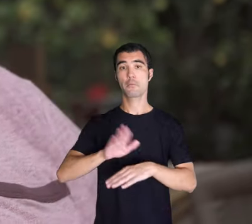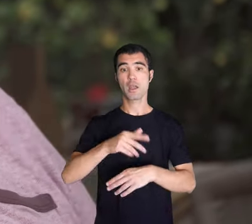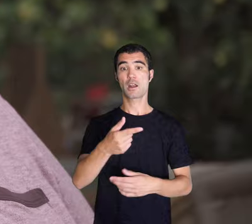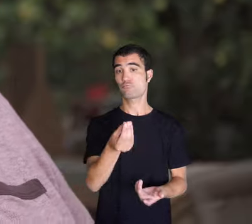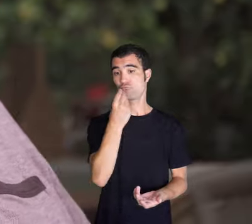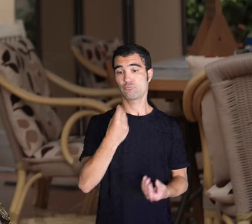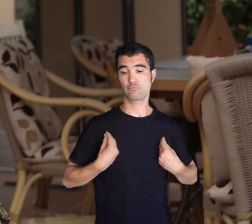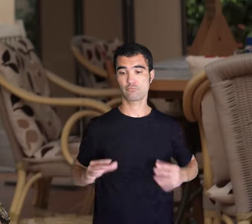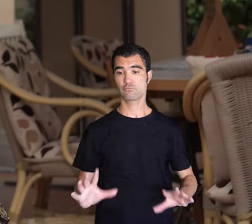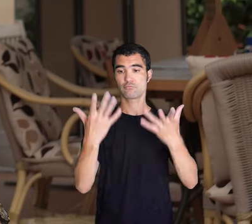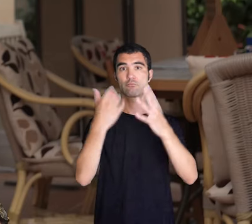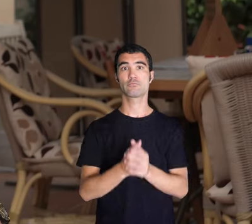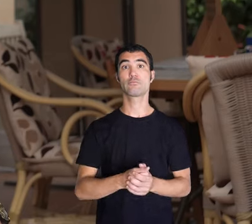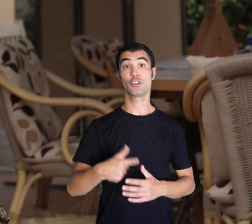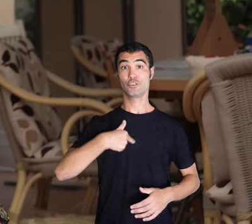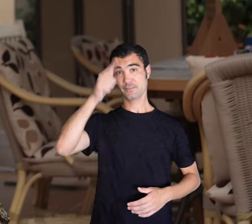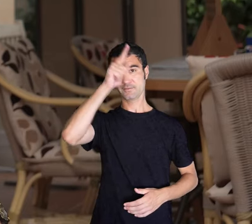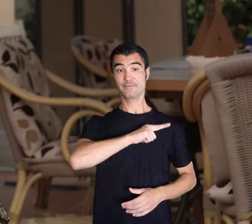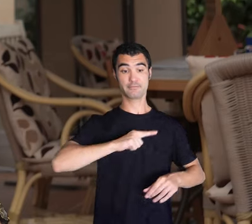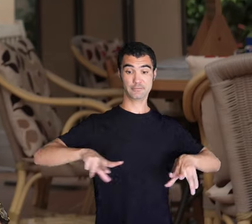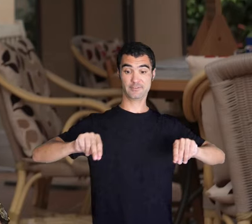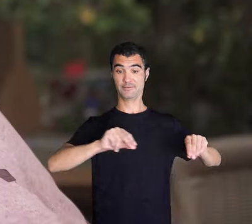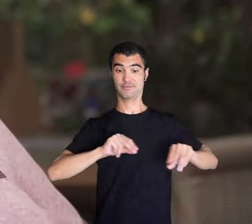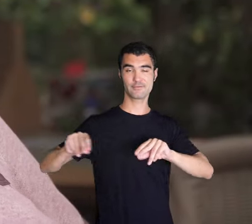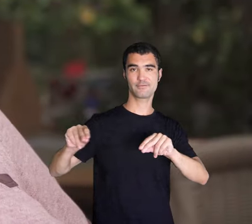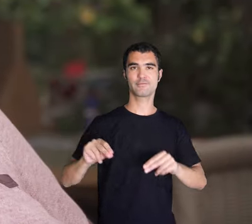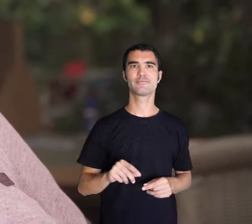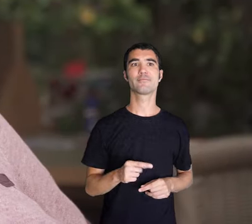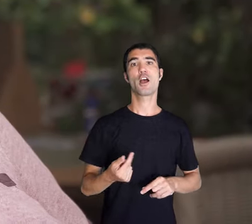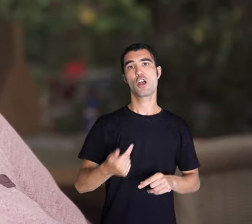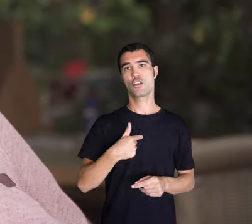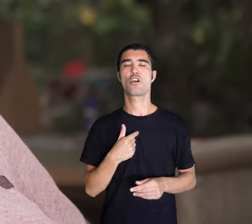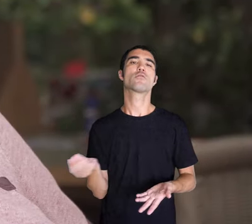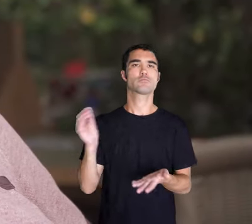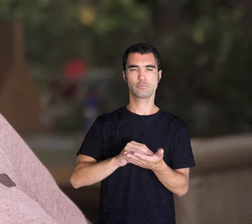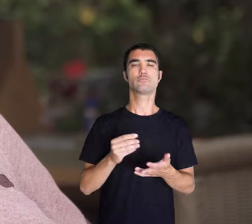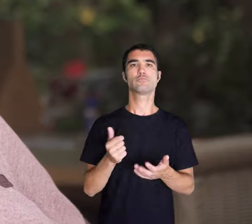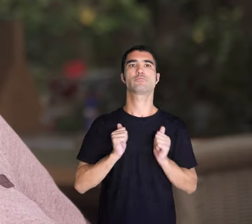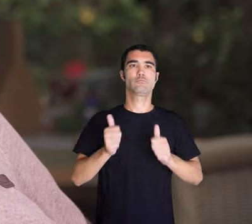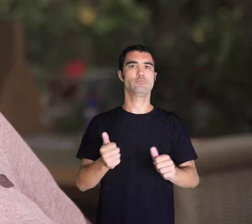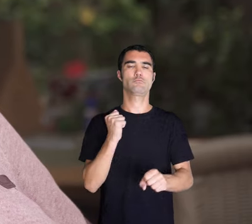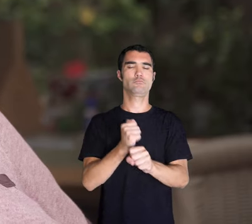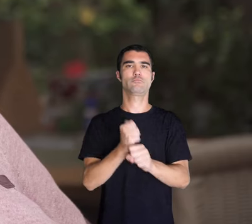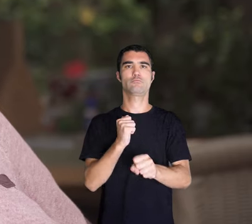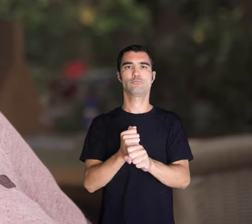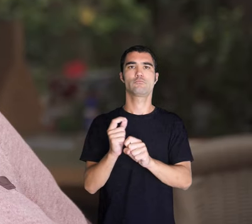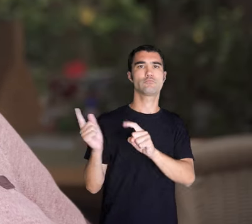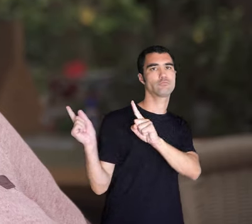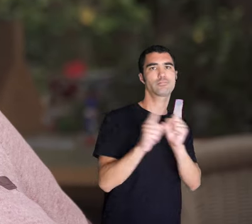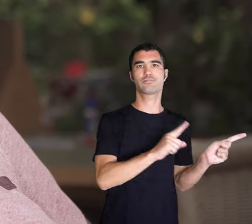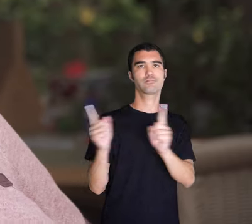ajudar-los a viure. Havia acabat el servici, recent acabat el servici, vaig començar a fer feina a